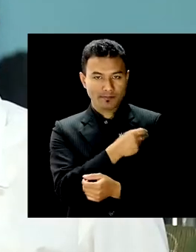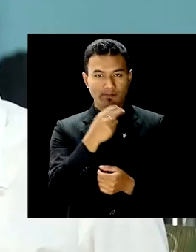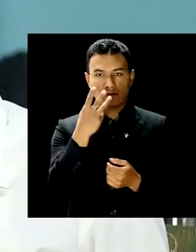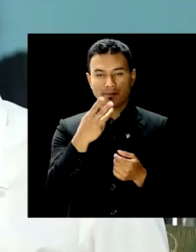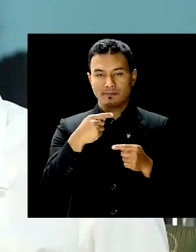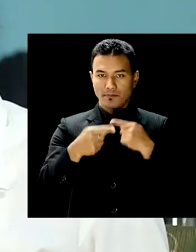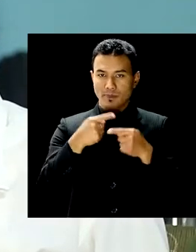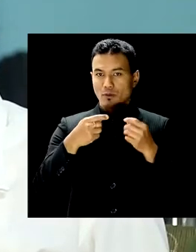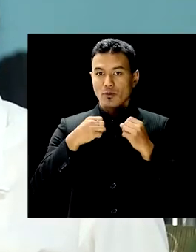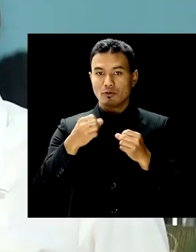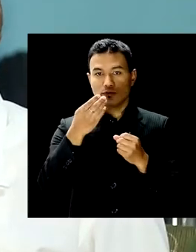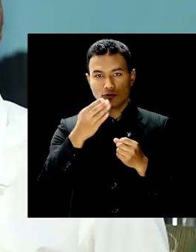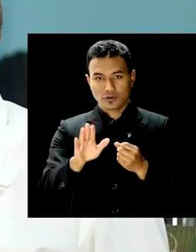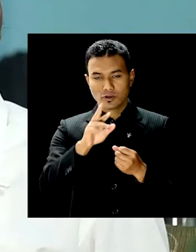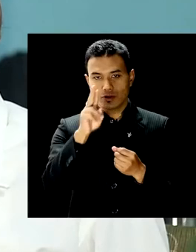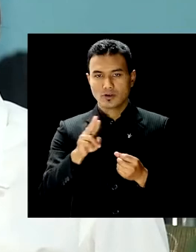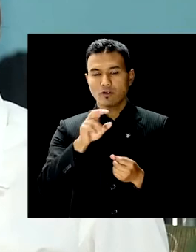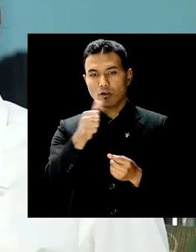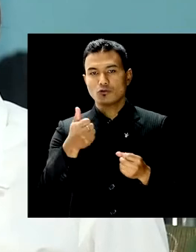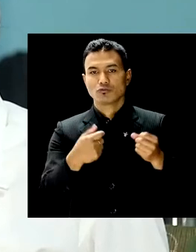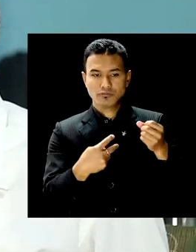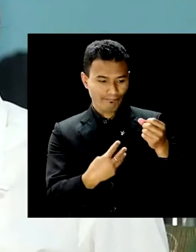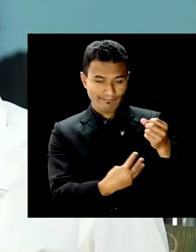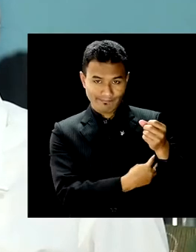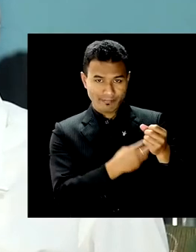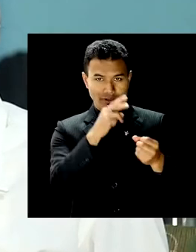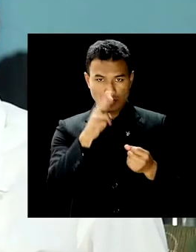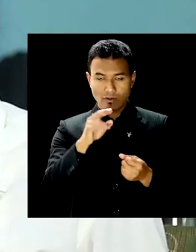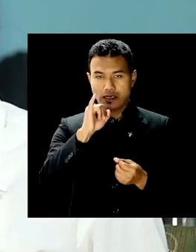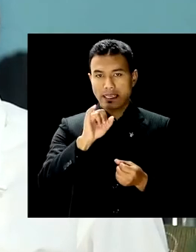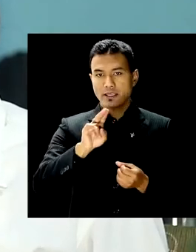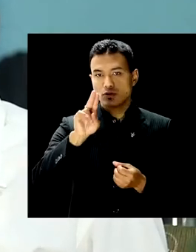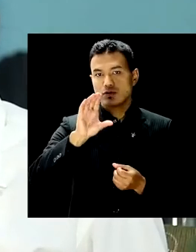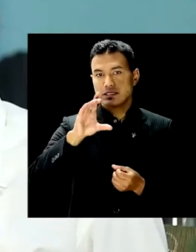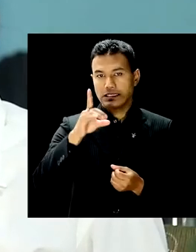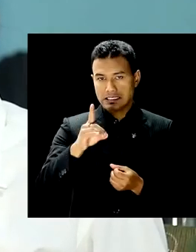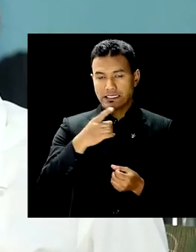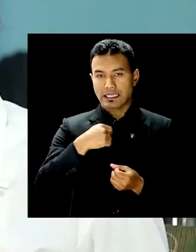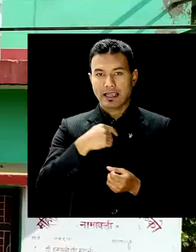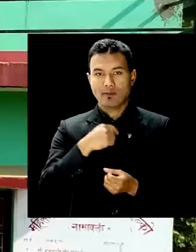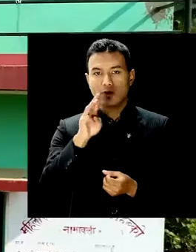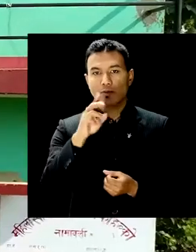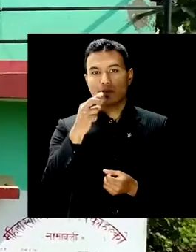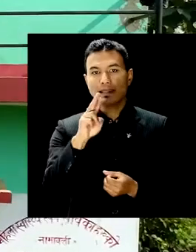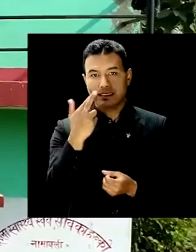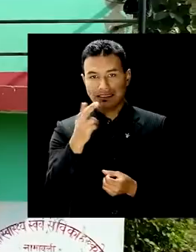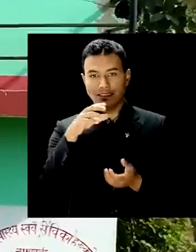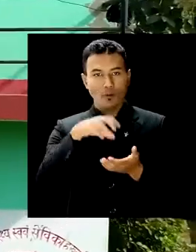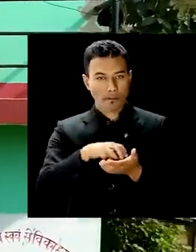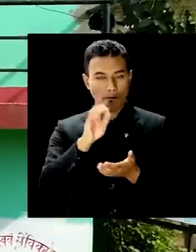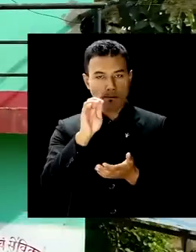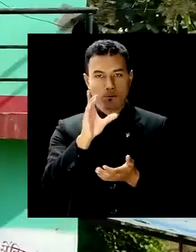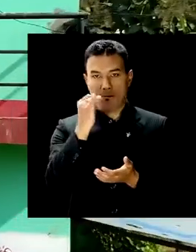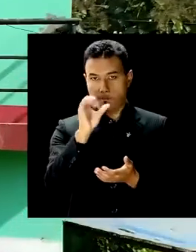3 रेगुलर नै दिन्छौँ, र इम्प्लान्ट र आइसिडी जुन छ नि, हाम्रो मेरी स्टोकबाट आउनुहुन्छ